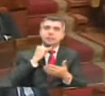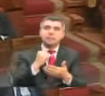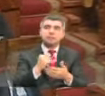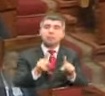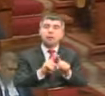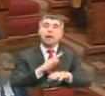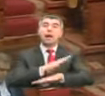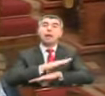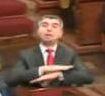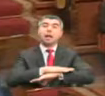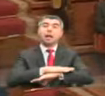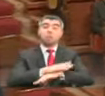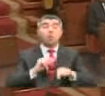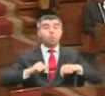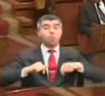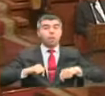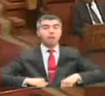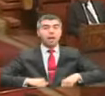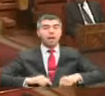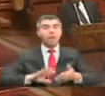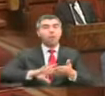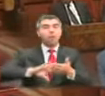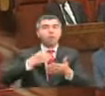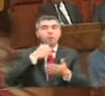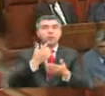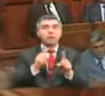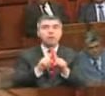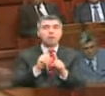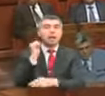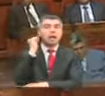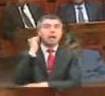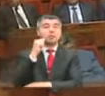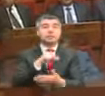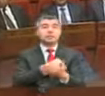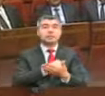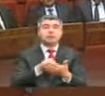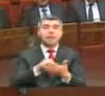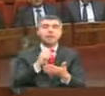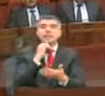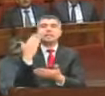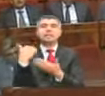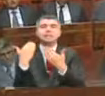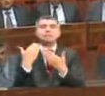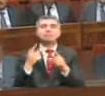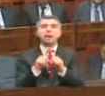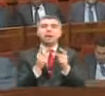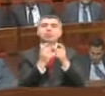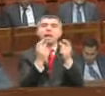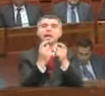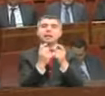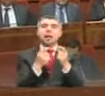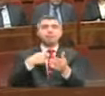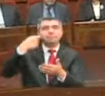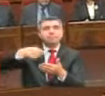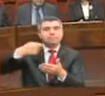تحترم الآجال والالتزامات ديالها تجاه المقاولات ومواصلة تسريع